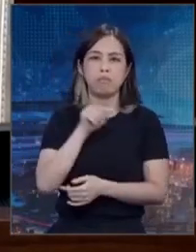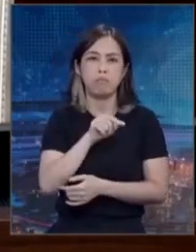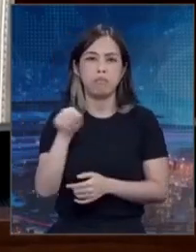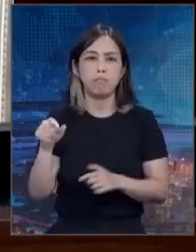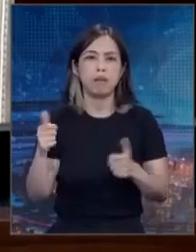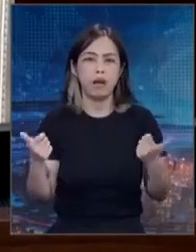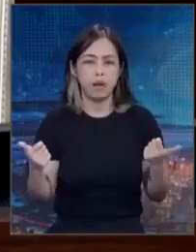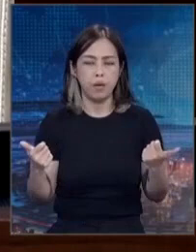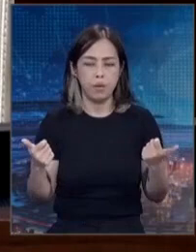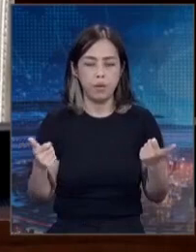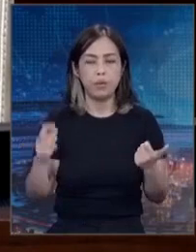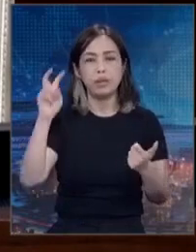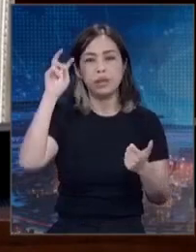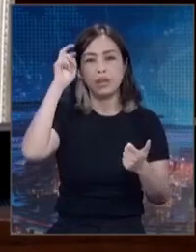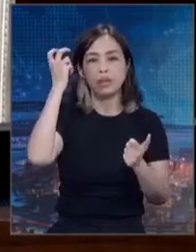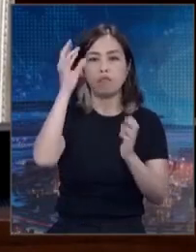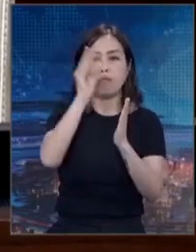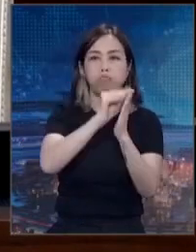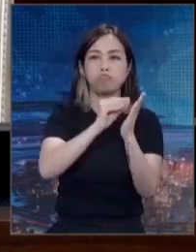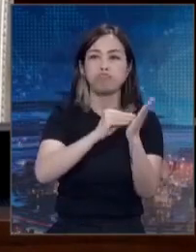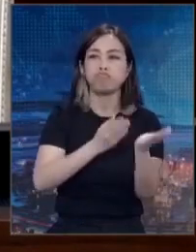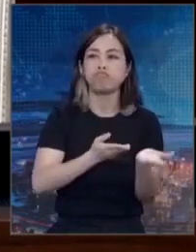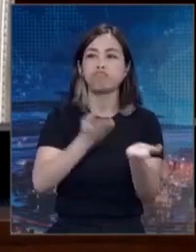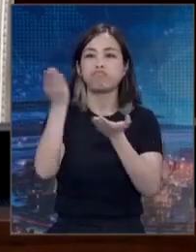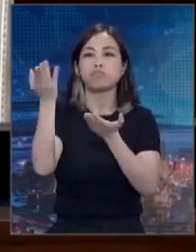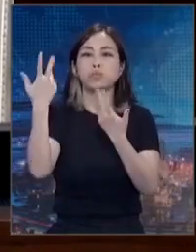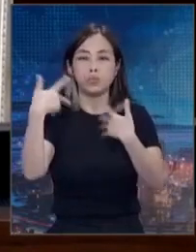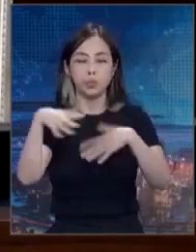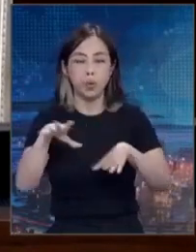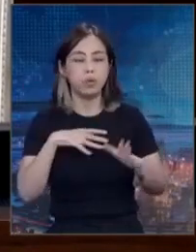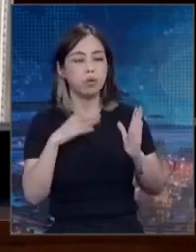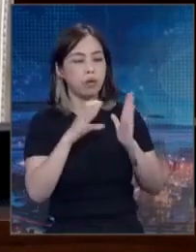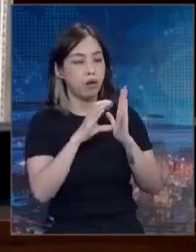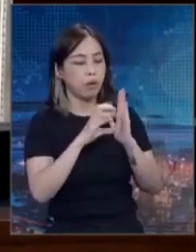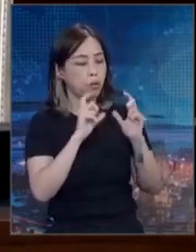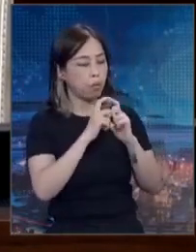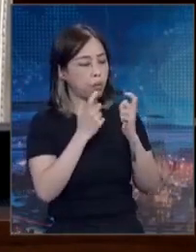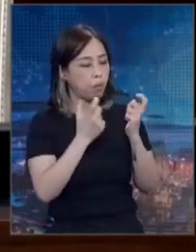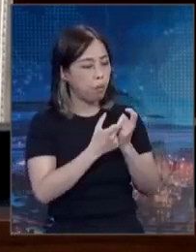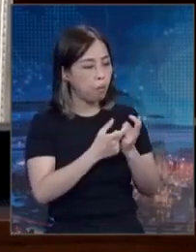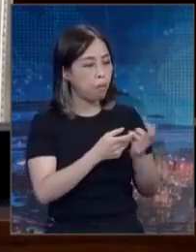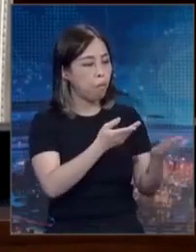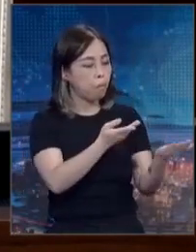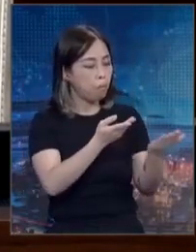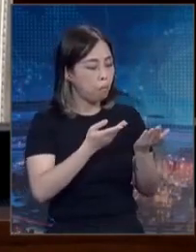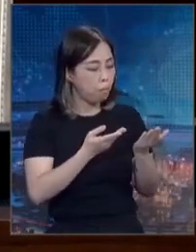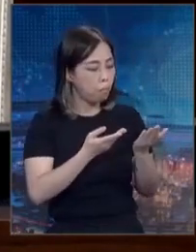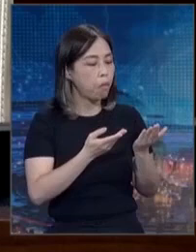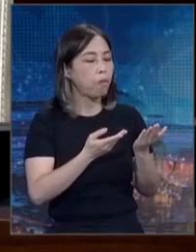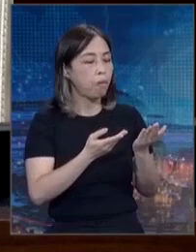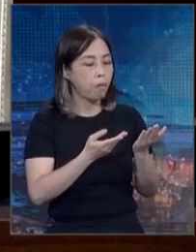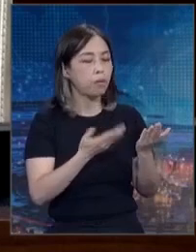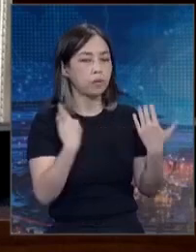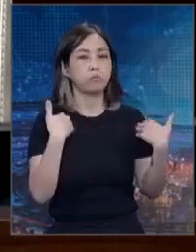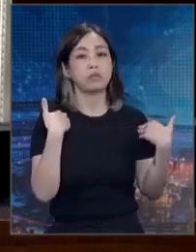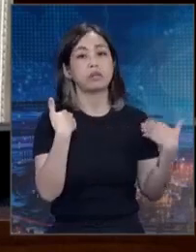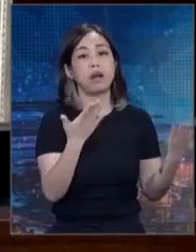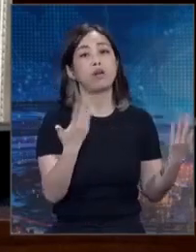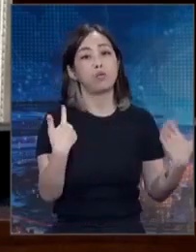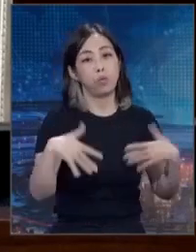tờ trình của Chính phủ thì các cơ quan của Quốc hội đã khẳng định và Quốc hội đã có văn bản trả lời Chính